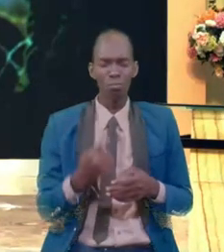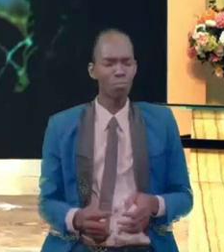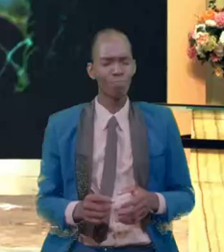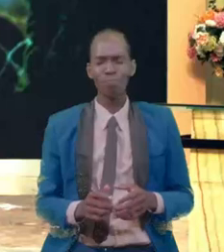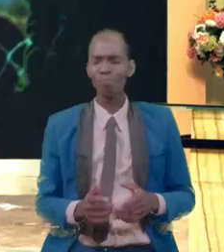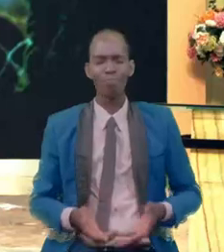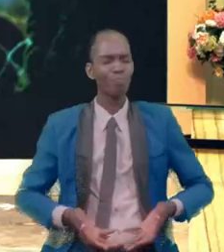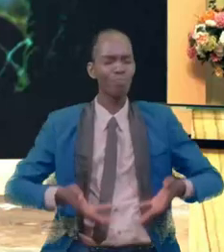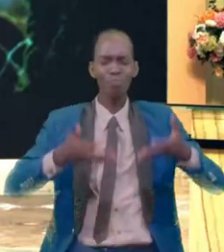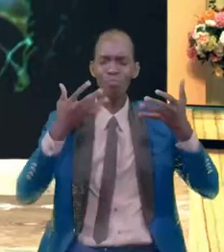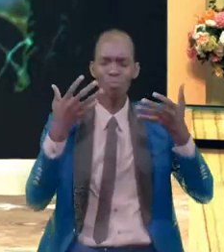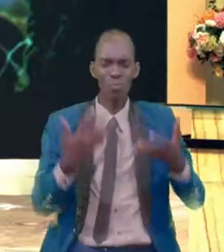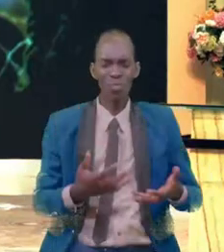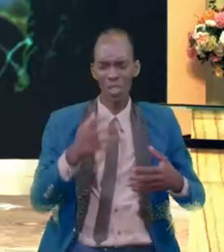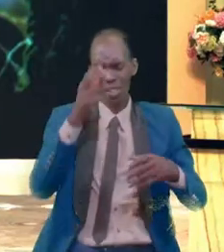Les montagnes